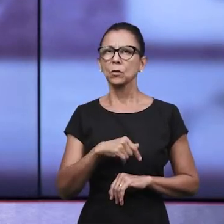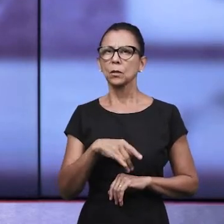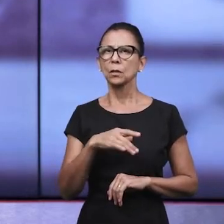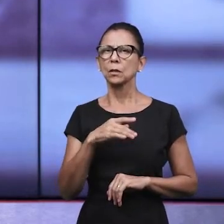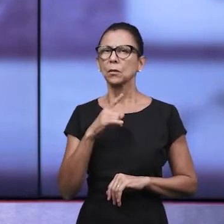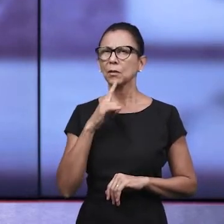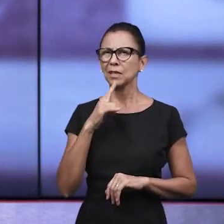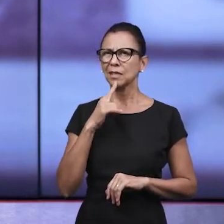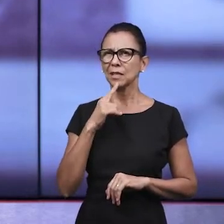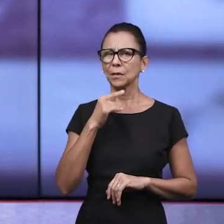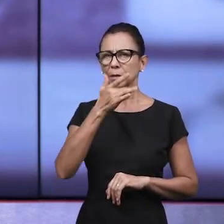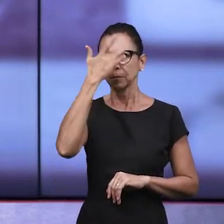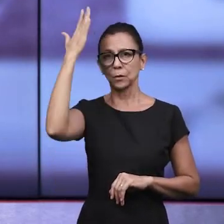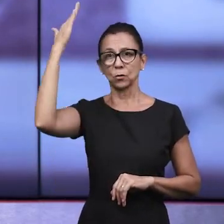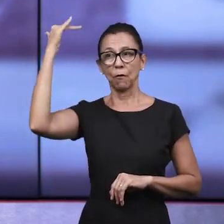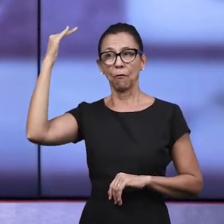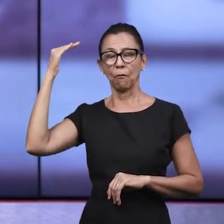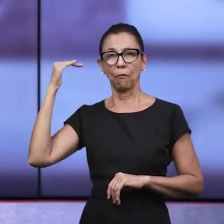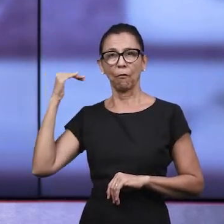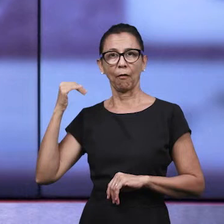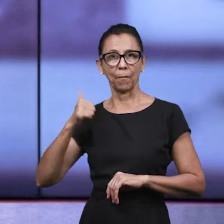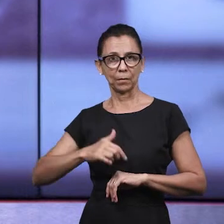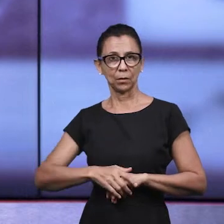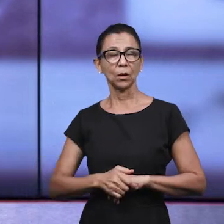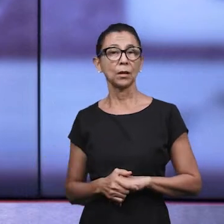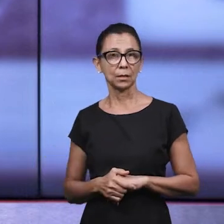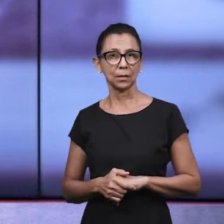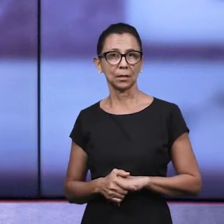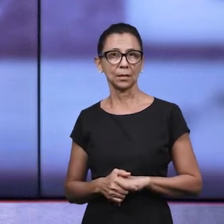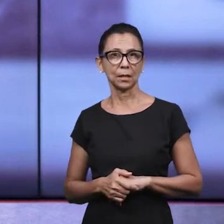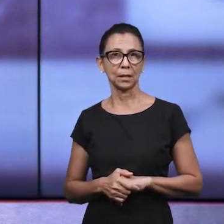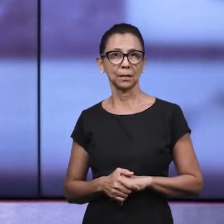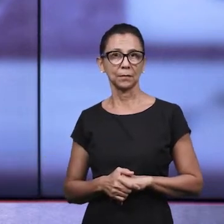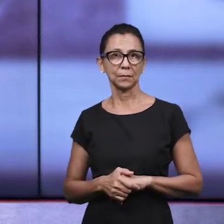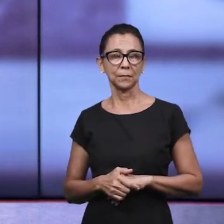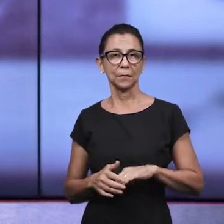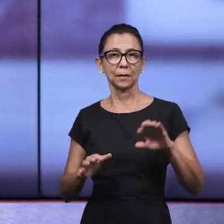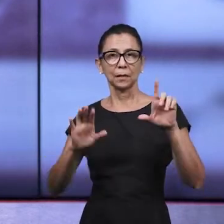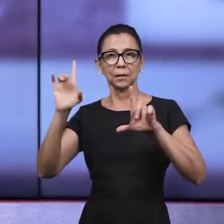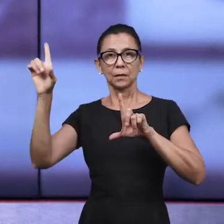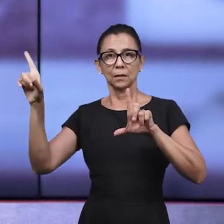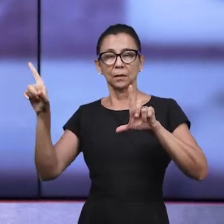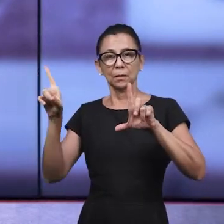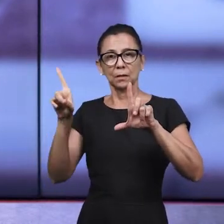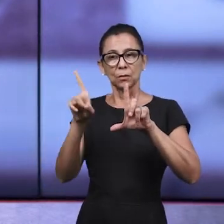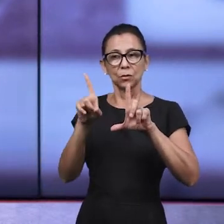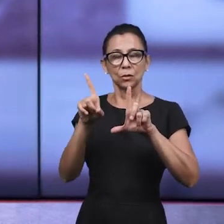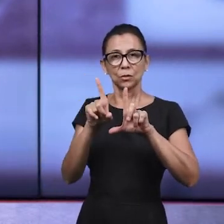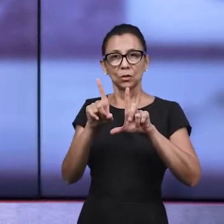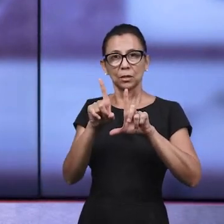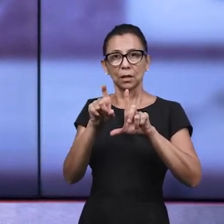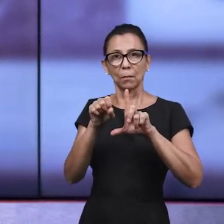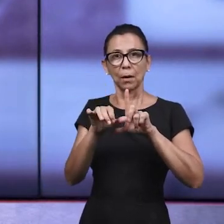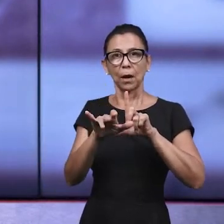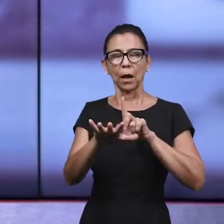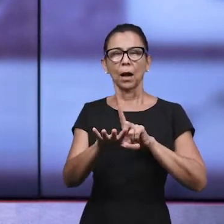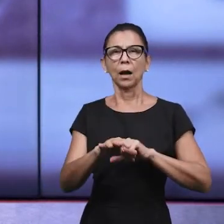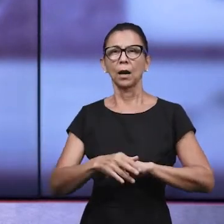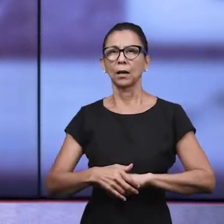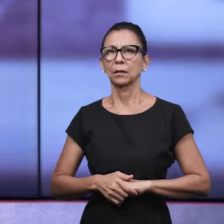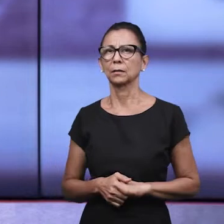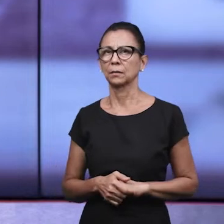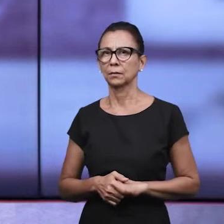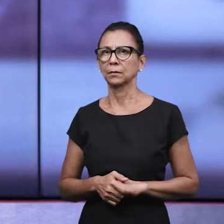Est-ce que nous connaissons les programmes YouTube que nos enfants ont assistés, les indicateurs numériques